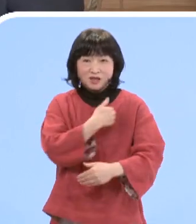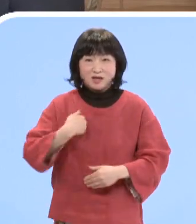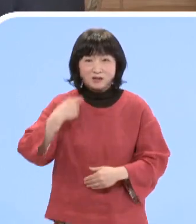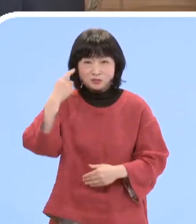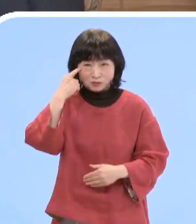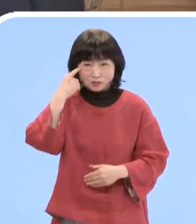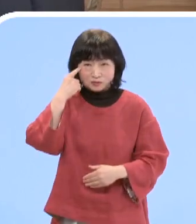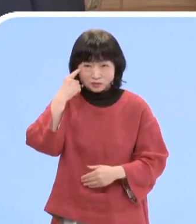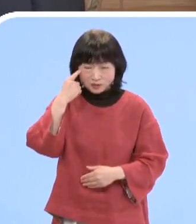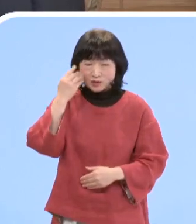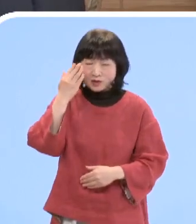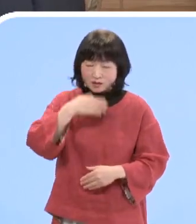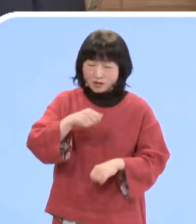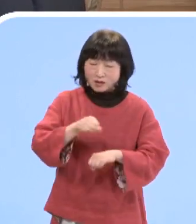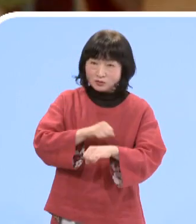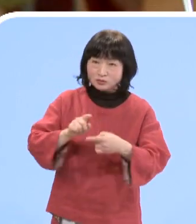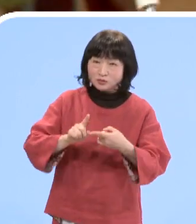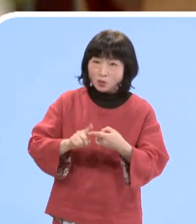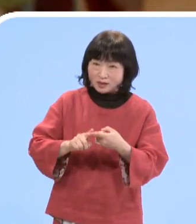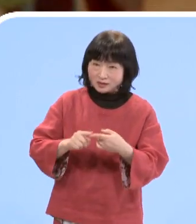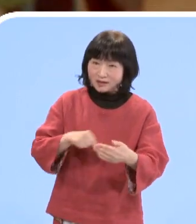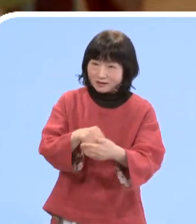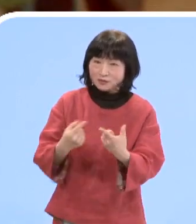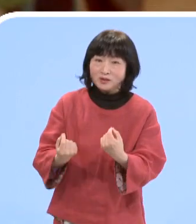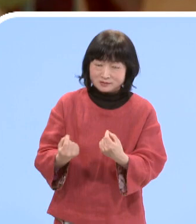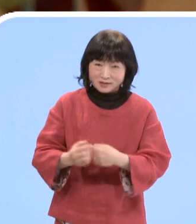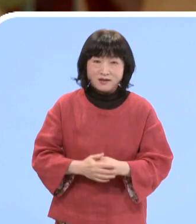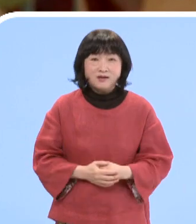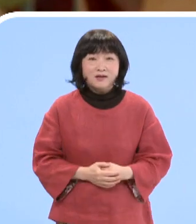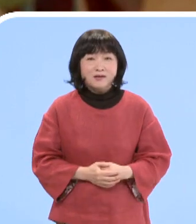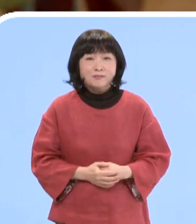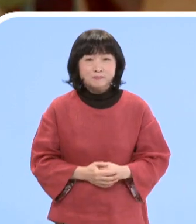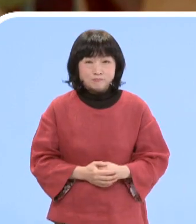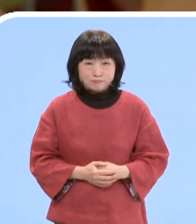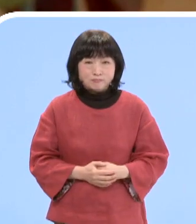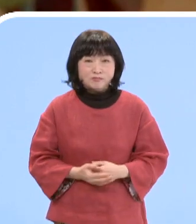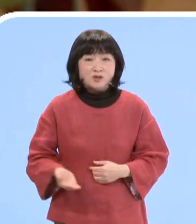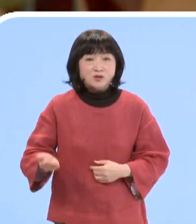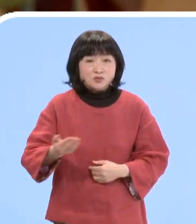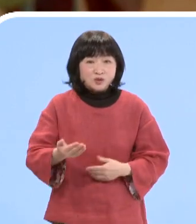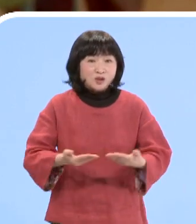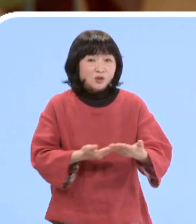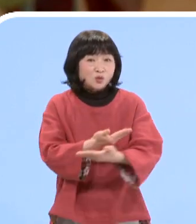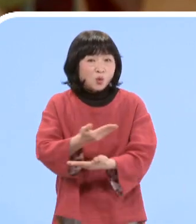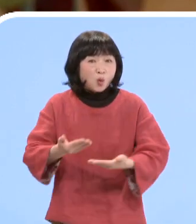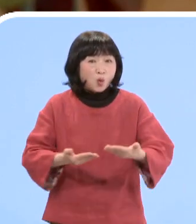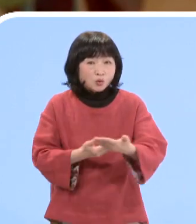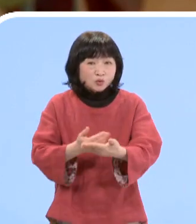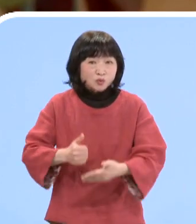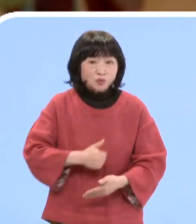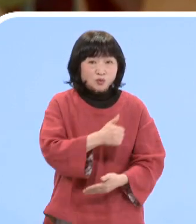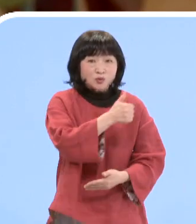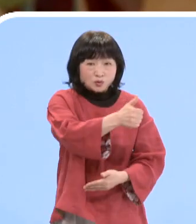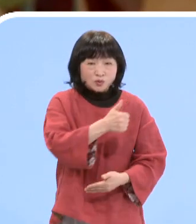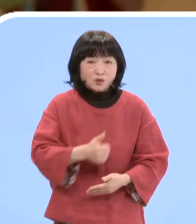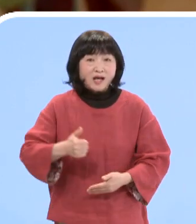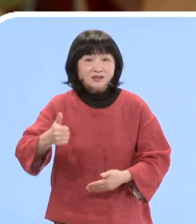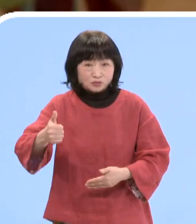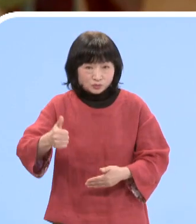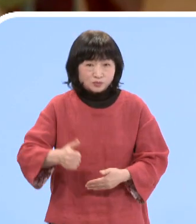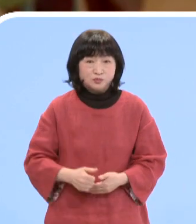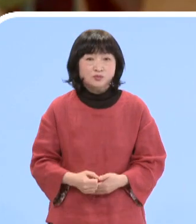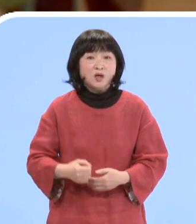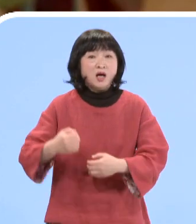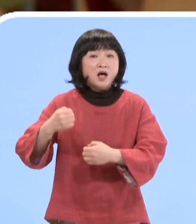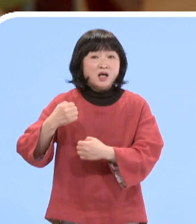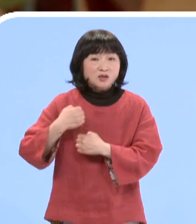徴的なものですよね、は い、それからあの、はい、交流管理なんですけど、はい、兵庫 e 県民